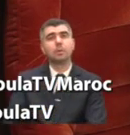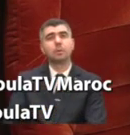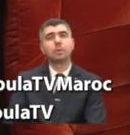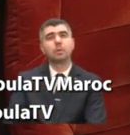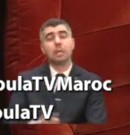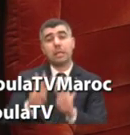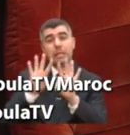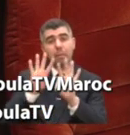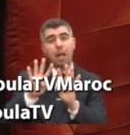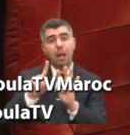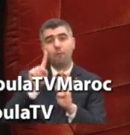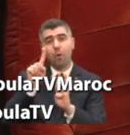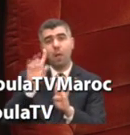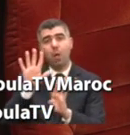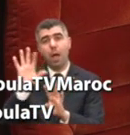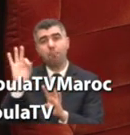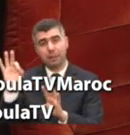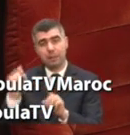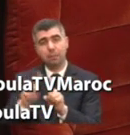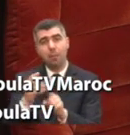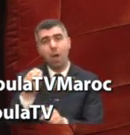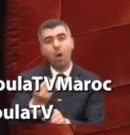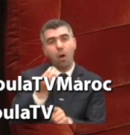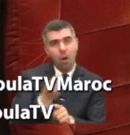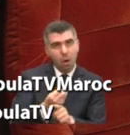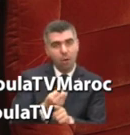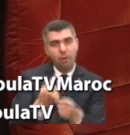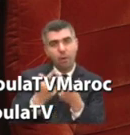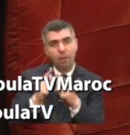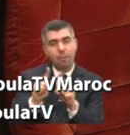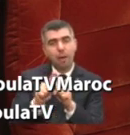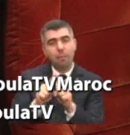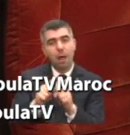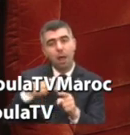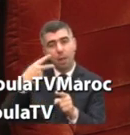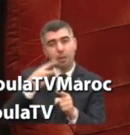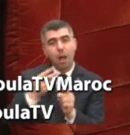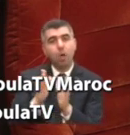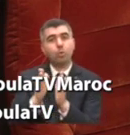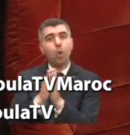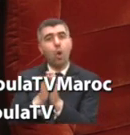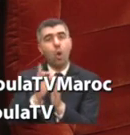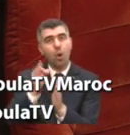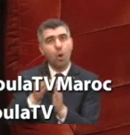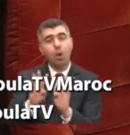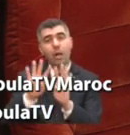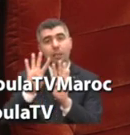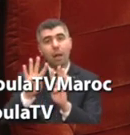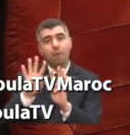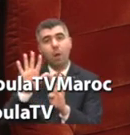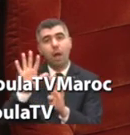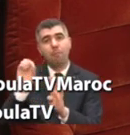منها 8,150 في الابتدائي، منهم 180 تيدرسوا الأمازيغية و 6,850